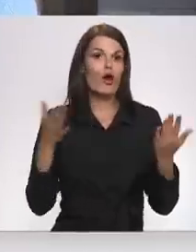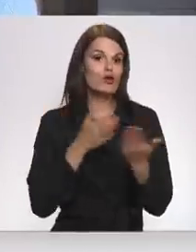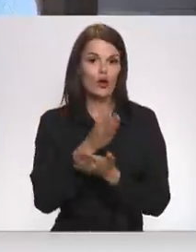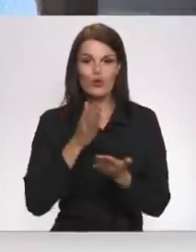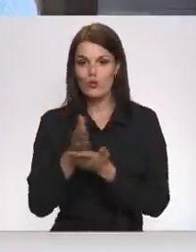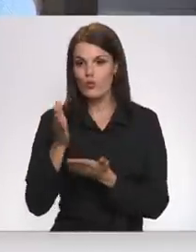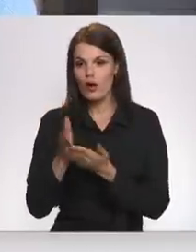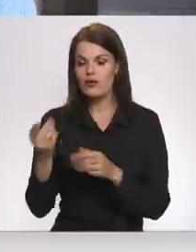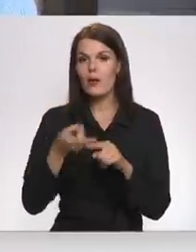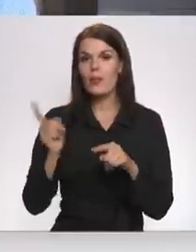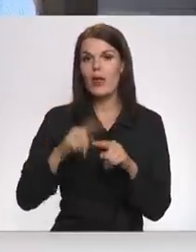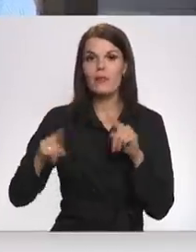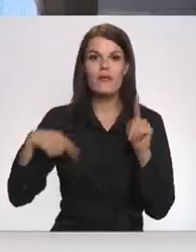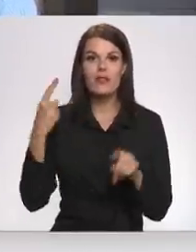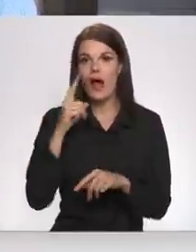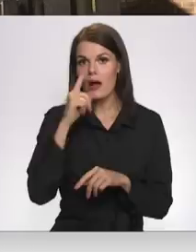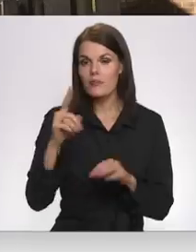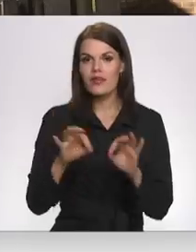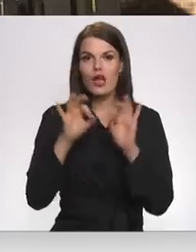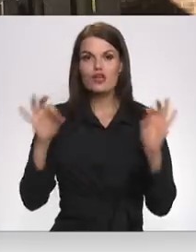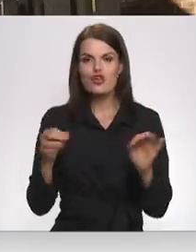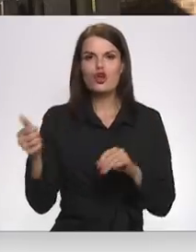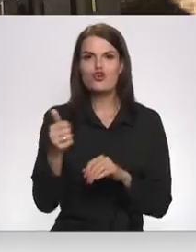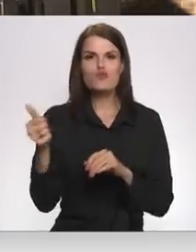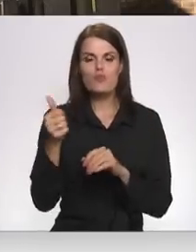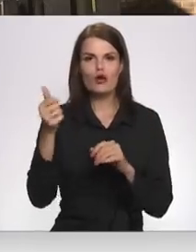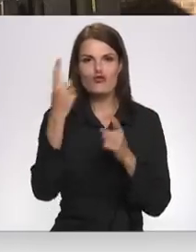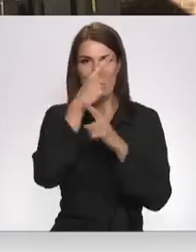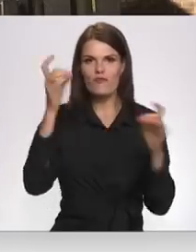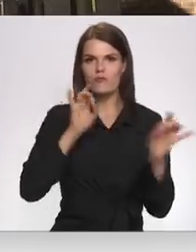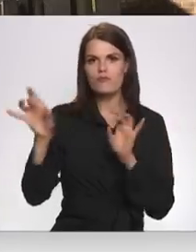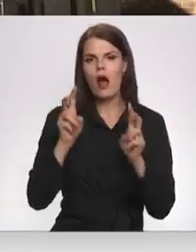sāks īpašu informatīvo kampaņu par to, kā atpazīt mobingu un kā